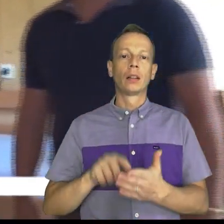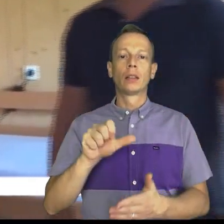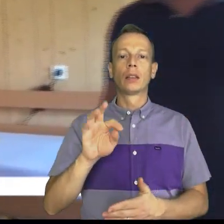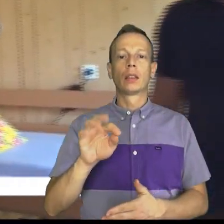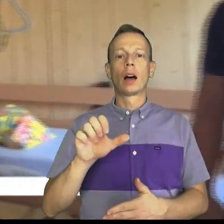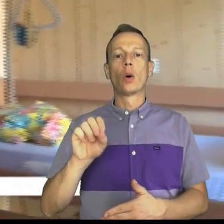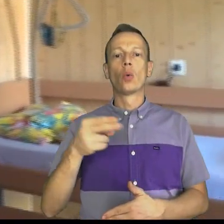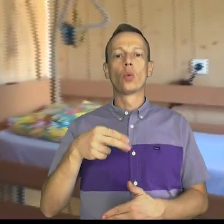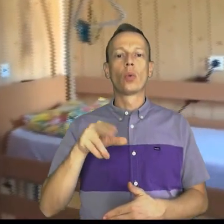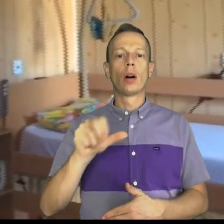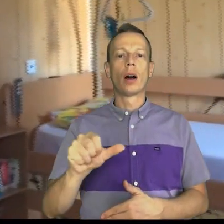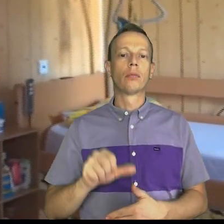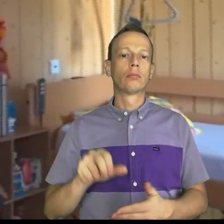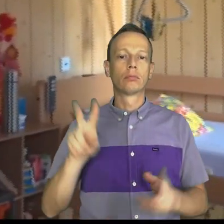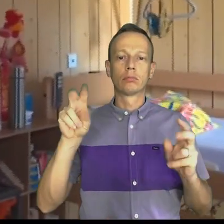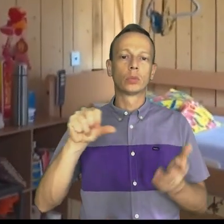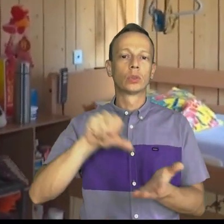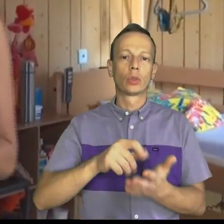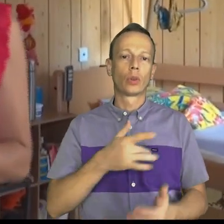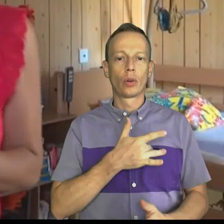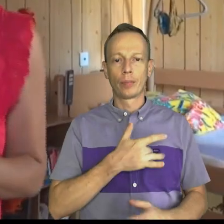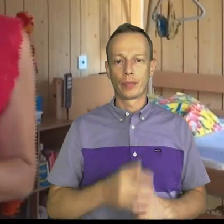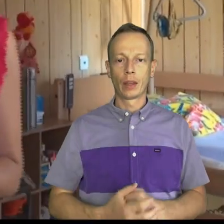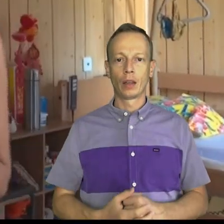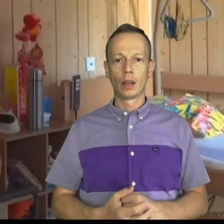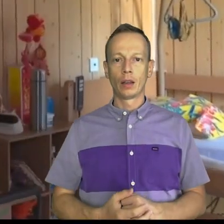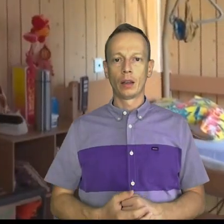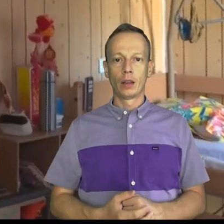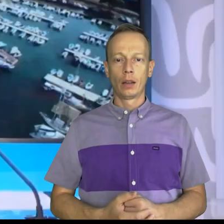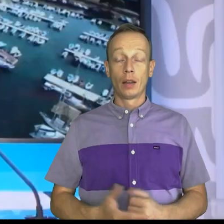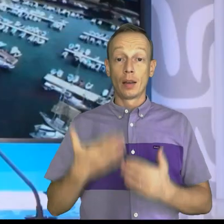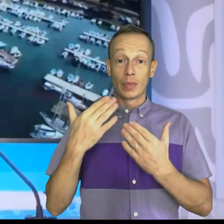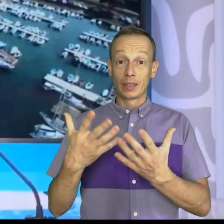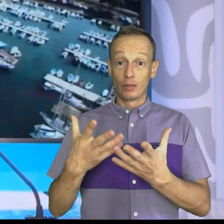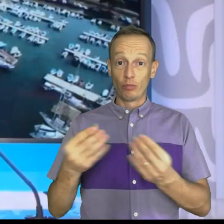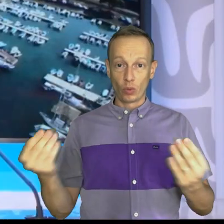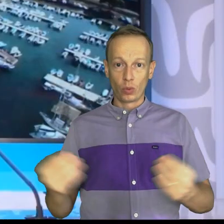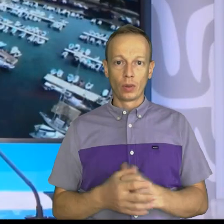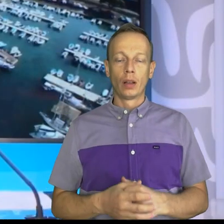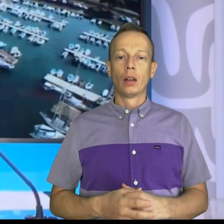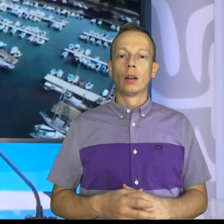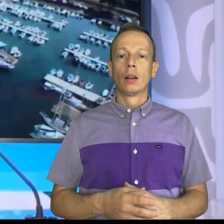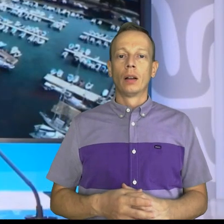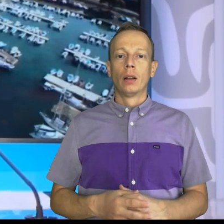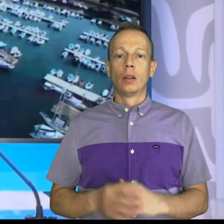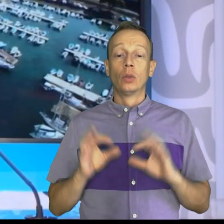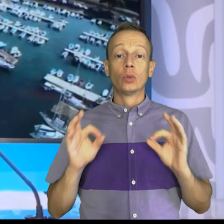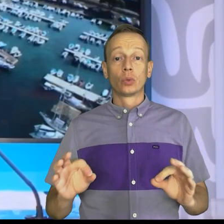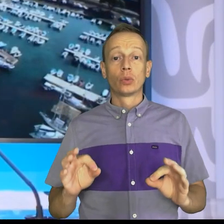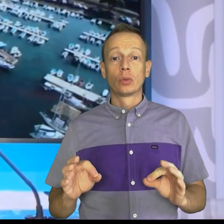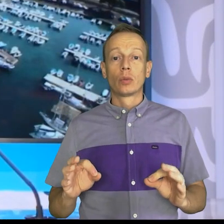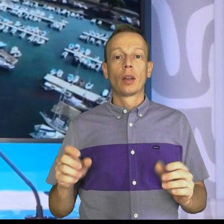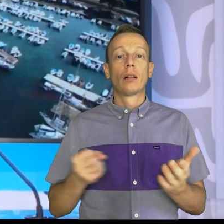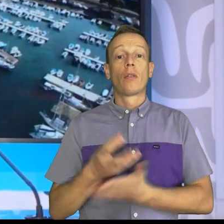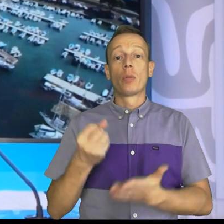vous. Donc, vous rappelle qu'on était à Tonua, au centre des cœurs, Maruru Shikita. Merci beaucoup, Jeanne Peket-Pouira, pour